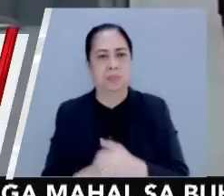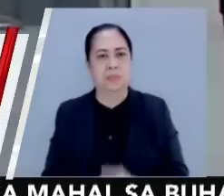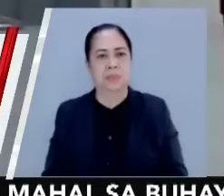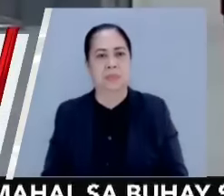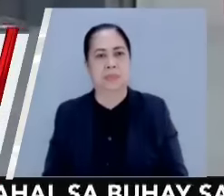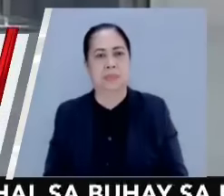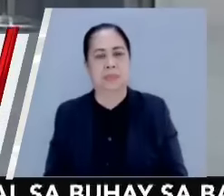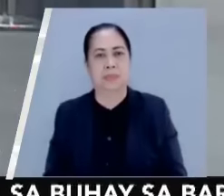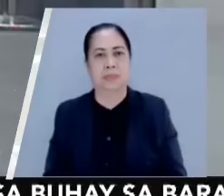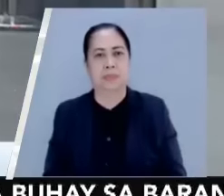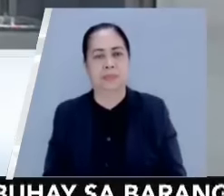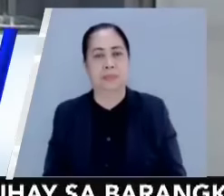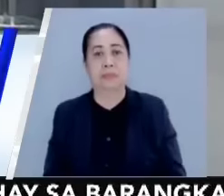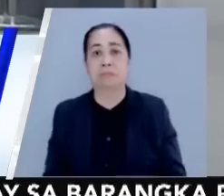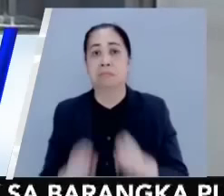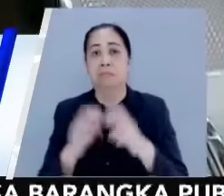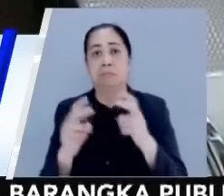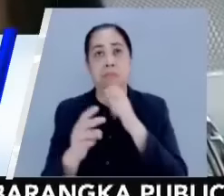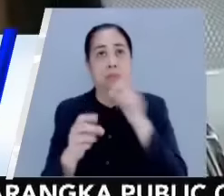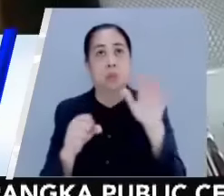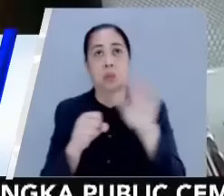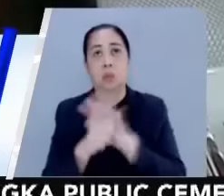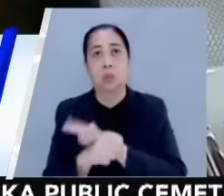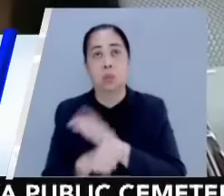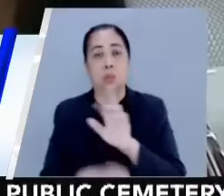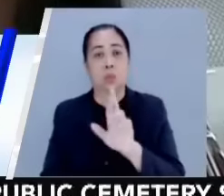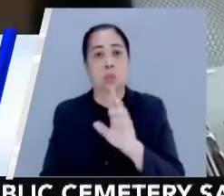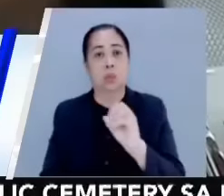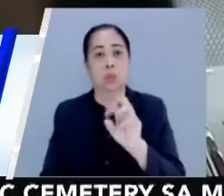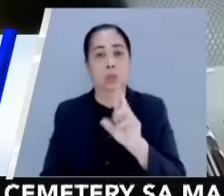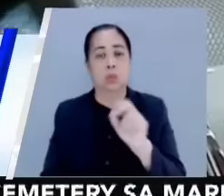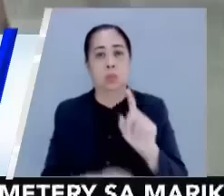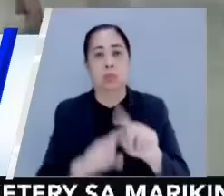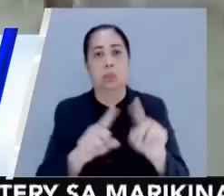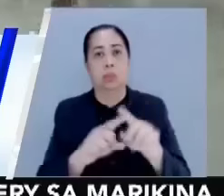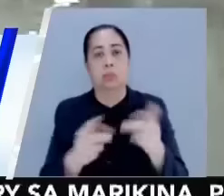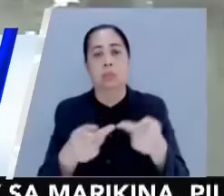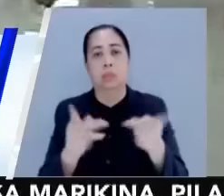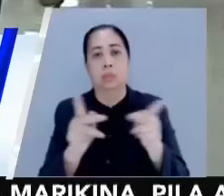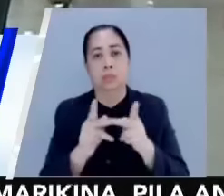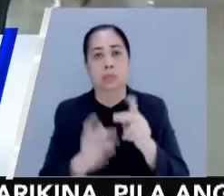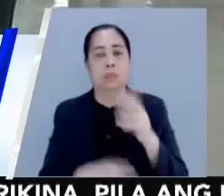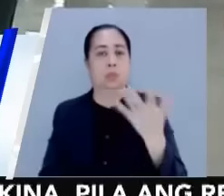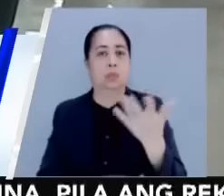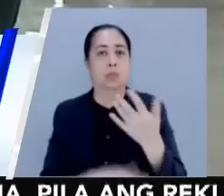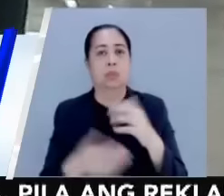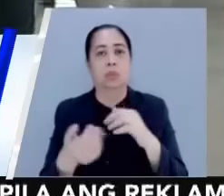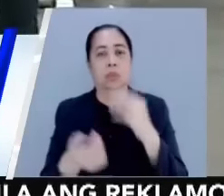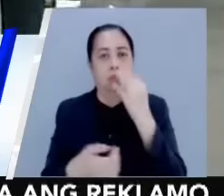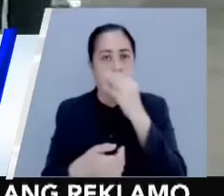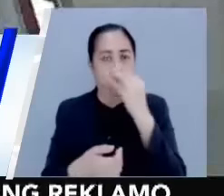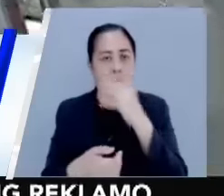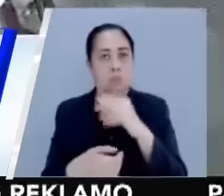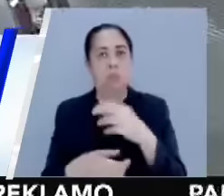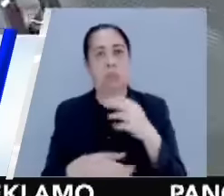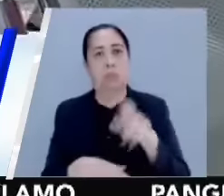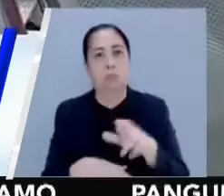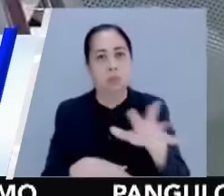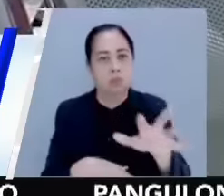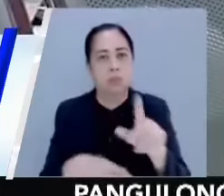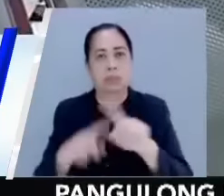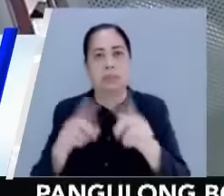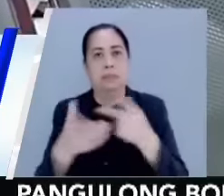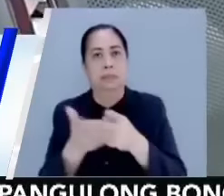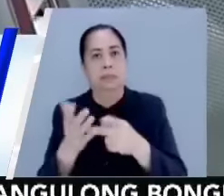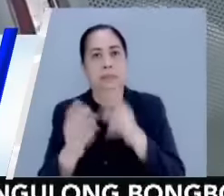Di man punuan ang mga biyahe ng RoRo papunta sa ilang bayan ng Mindoro, Romblon at iba't ibang bahagi ng Visayas, may mga